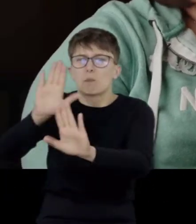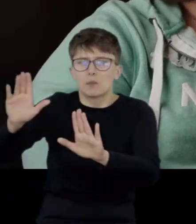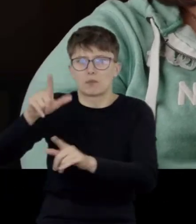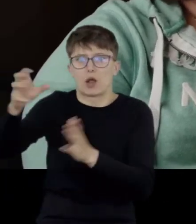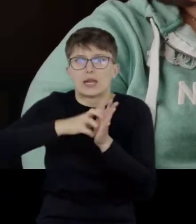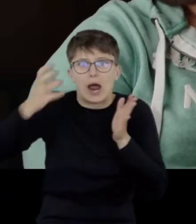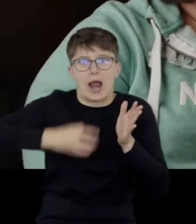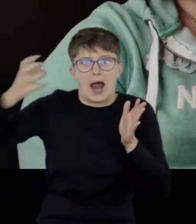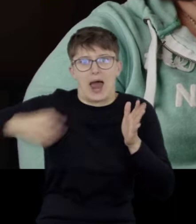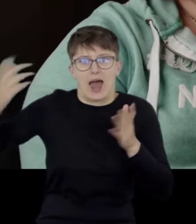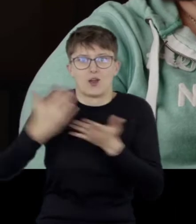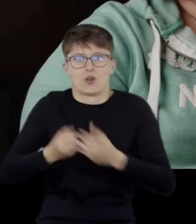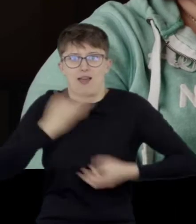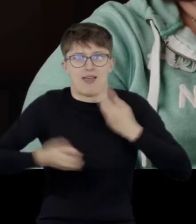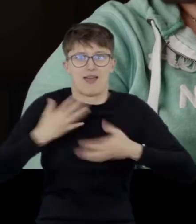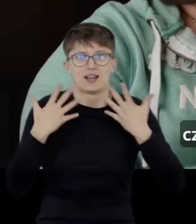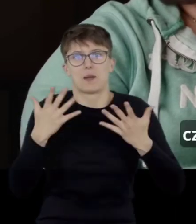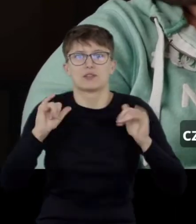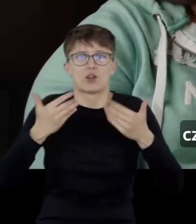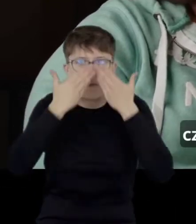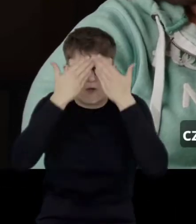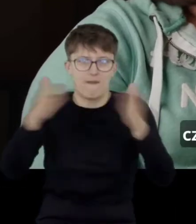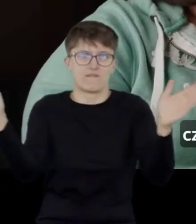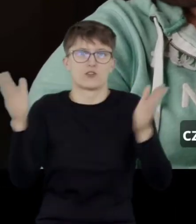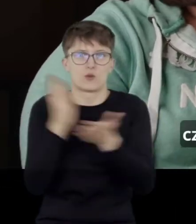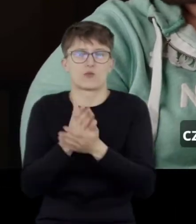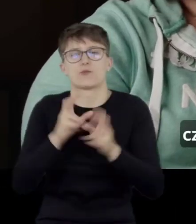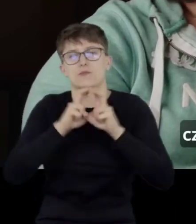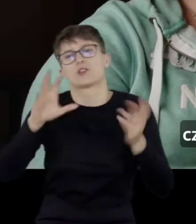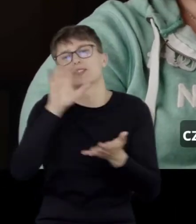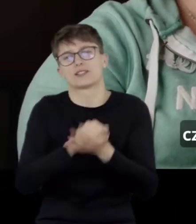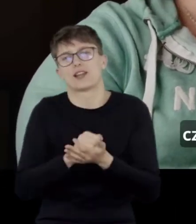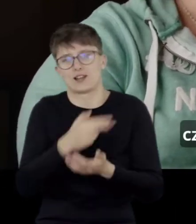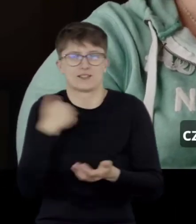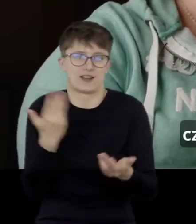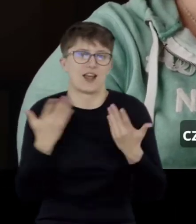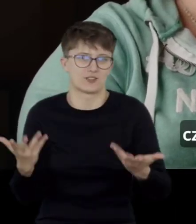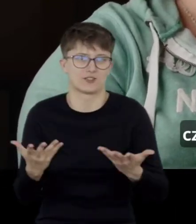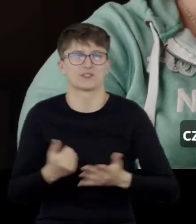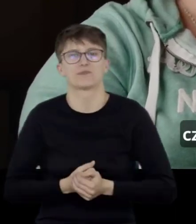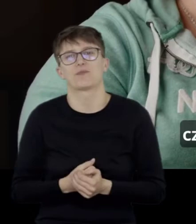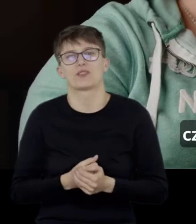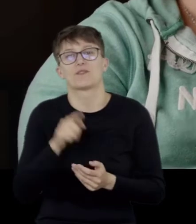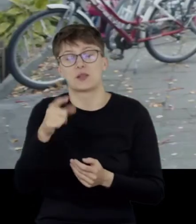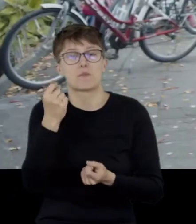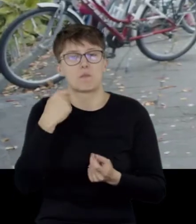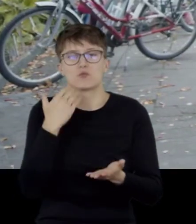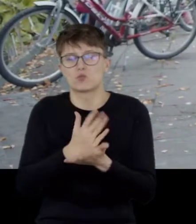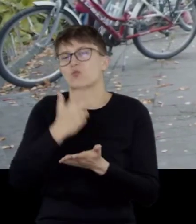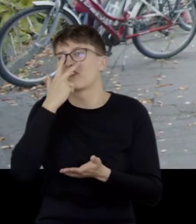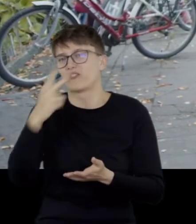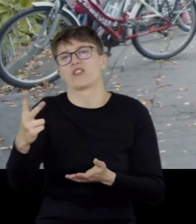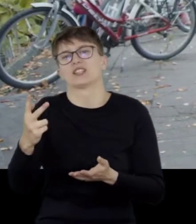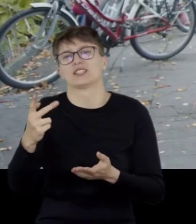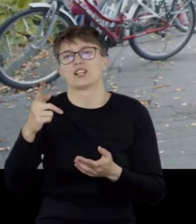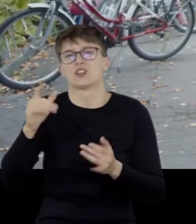stopować, bo mają tak dużo do powiedzenia, tak? Czyli jakoś tam się otworzyły podczas tych zajęć naszych. W tym momencie